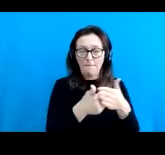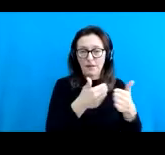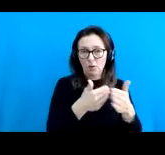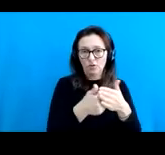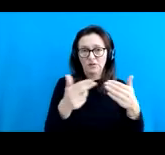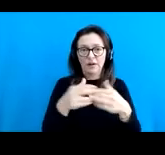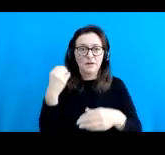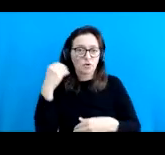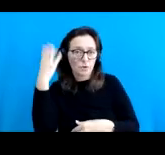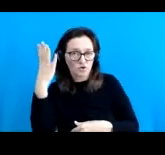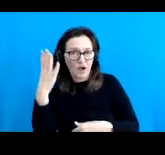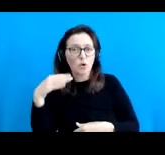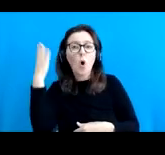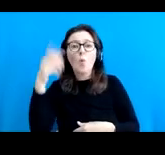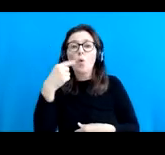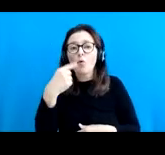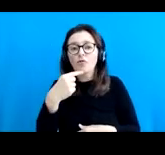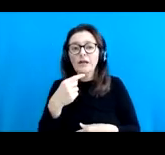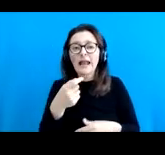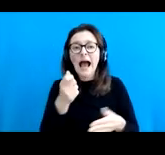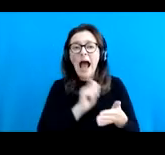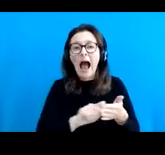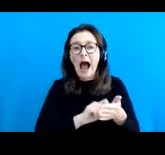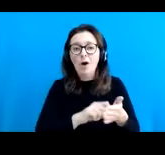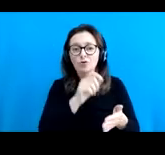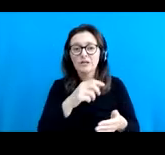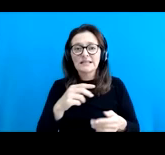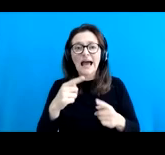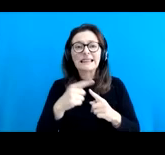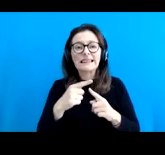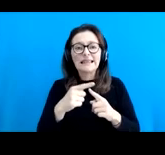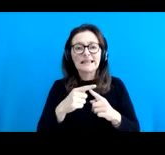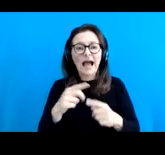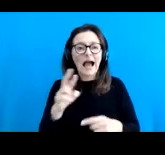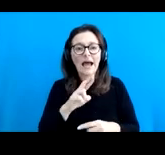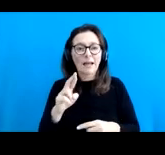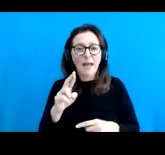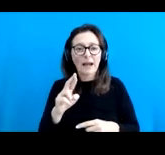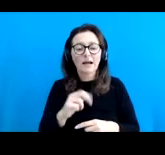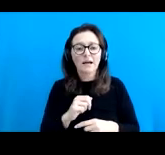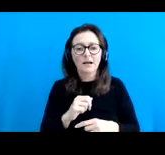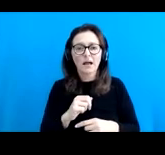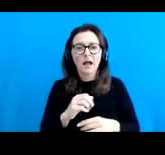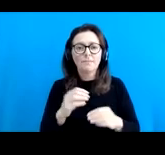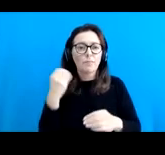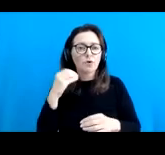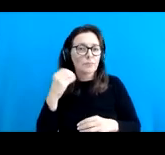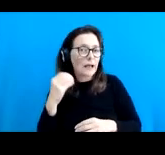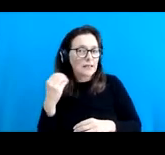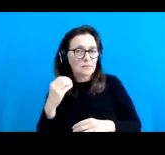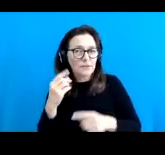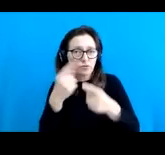izobraževanju, bo govorila avtorica teme Tina Rehberger, po izobrazbi univerzitetna